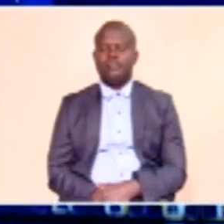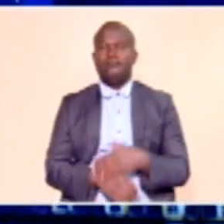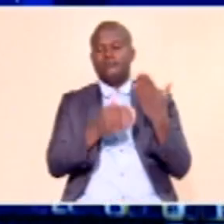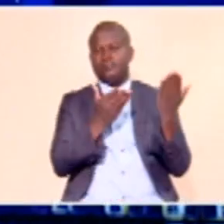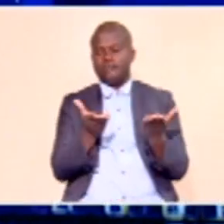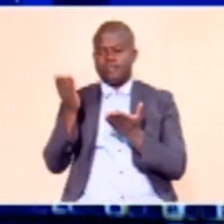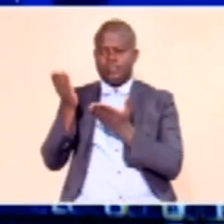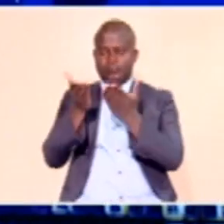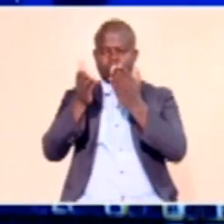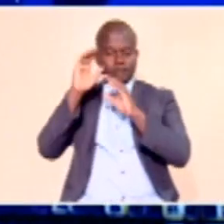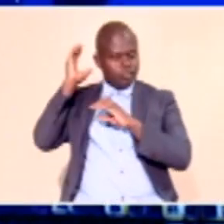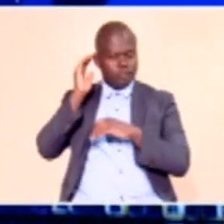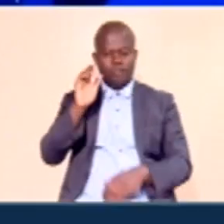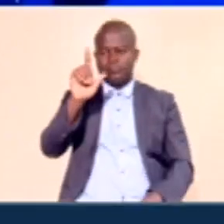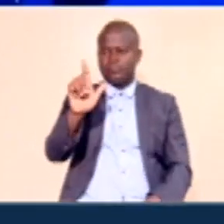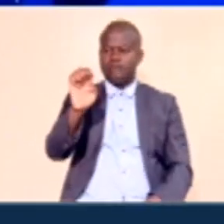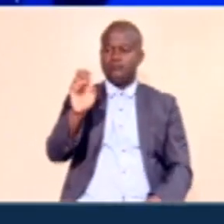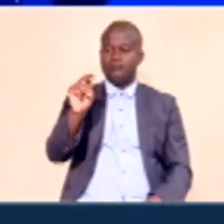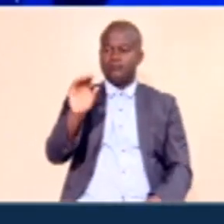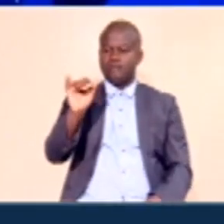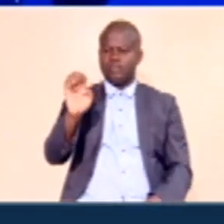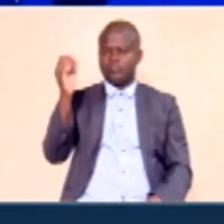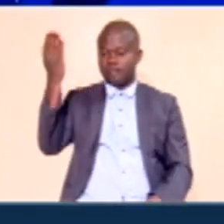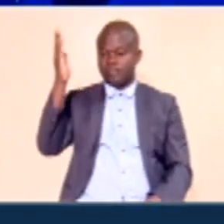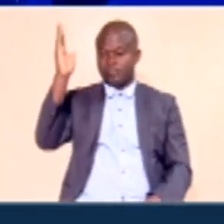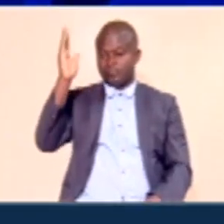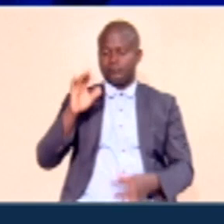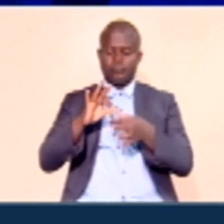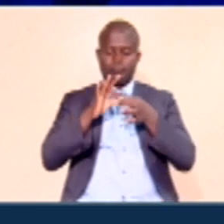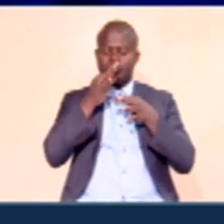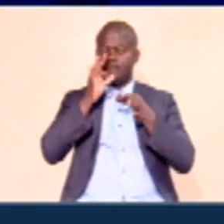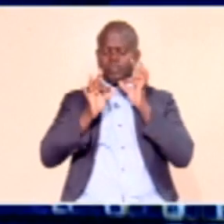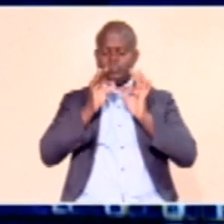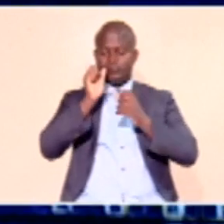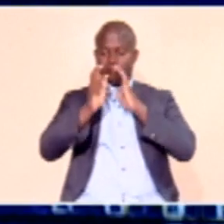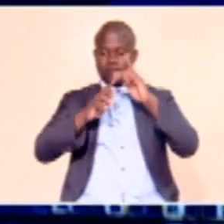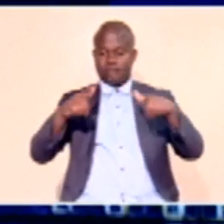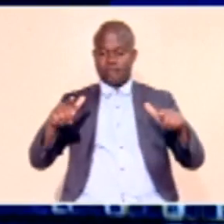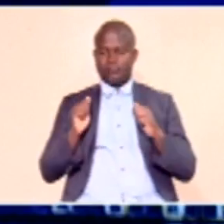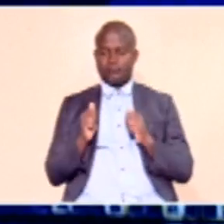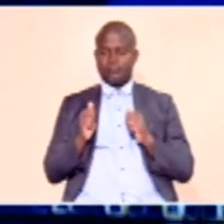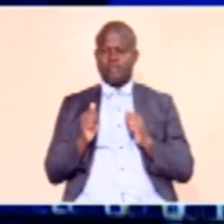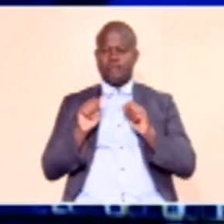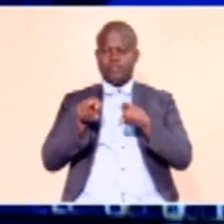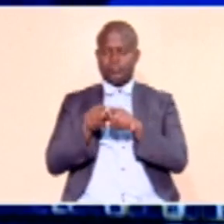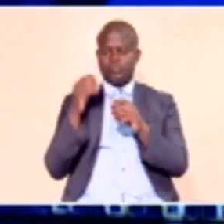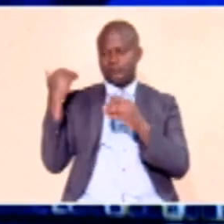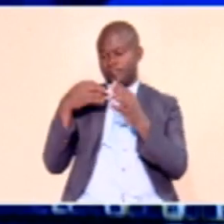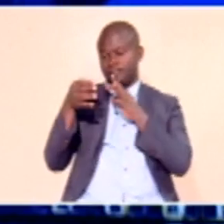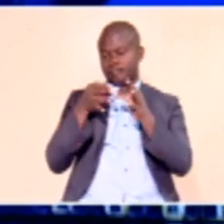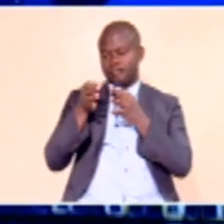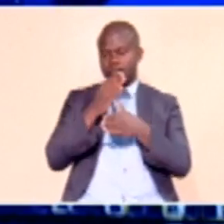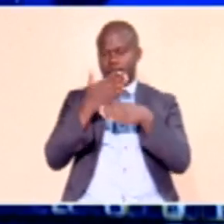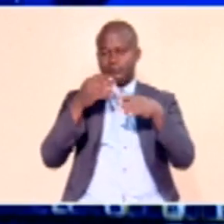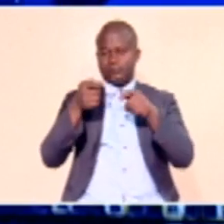Tubahaye ikaze muri amakuru mujya kugezwaho nanjye Leonce Kanzayire ndafatanya na Fidel irizaba imbuto. Nkuko nari mbikomojeho mu ngingo z'ingenzi